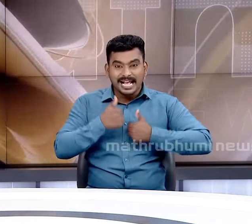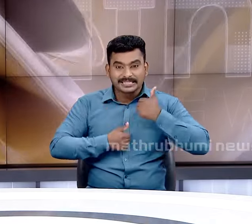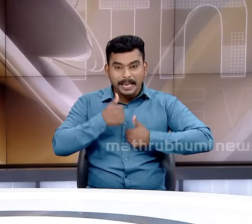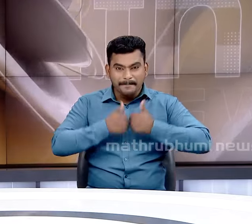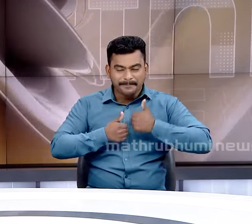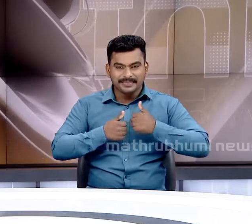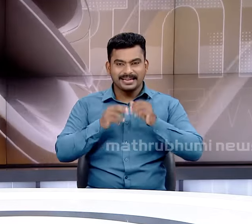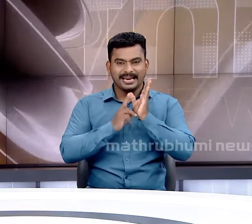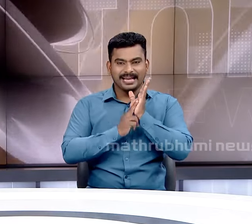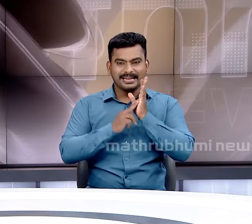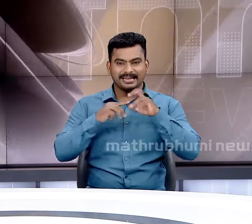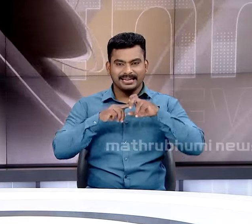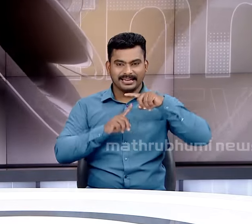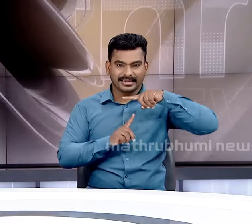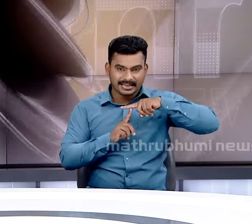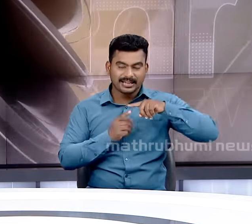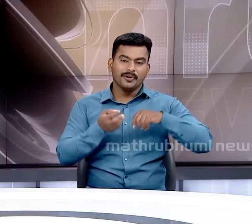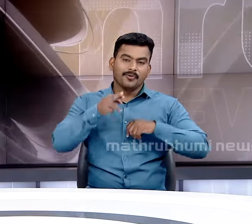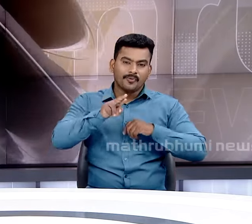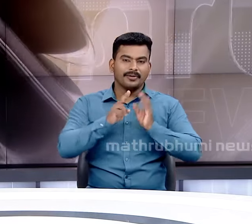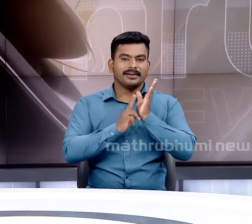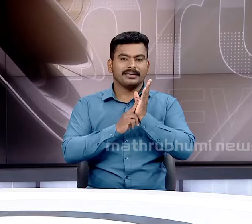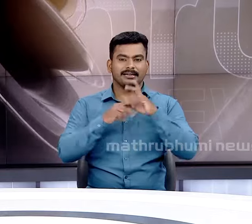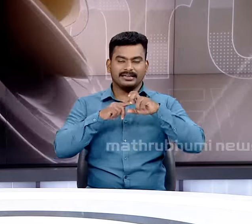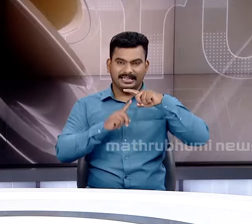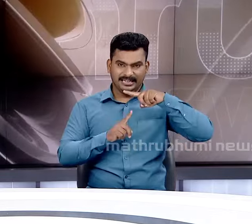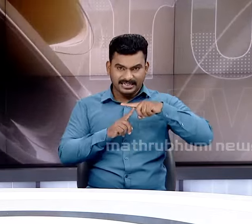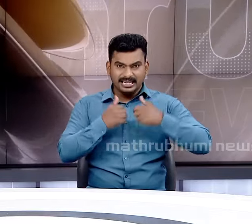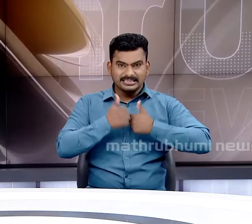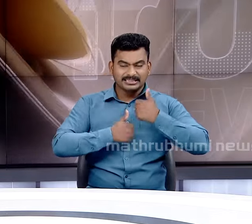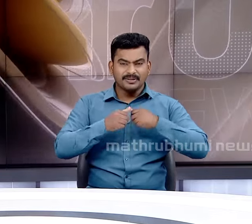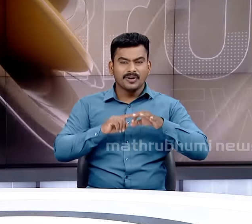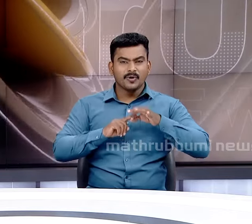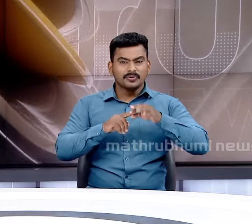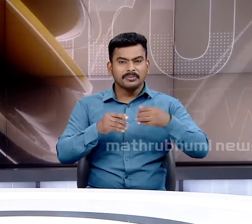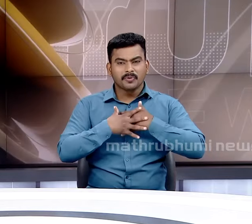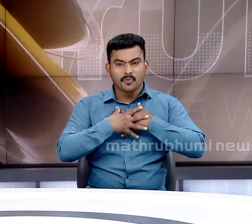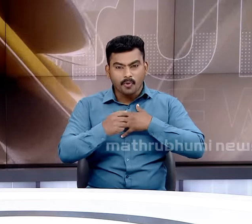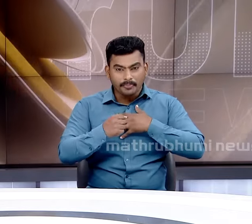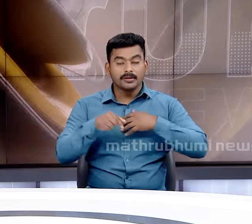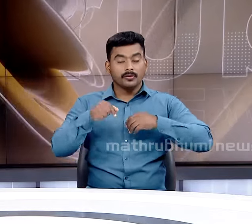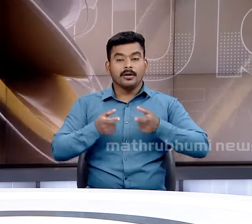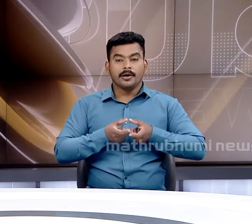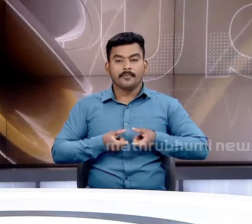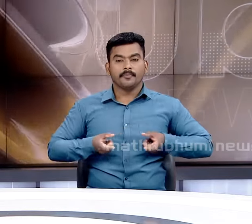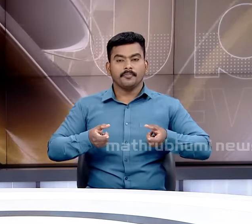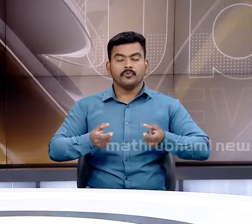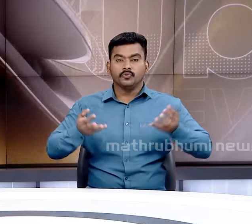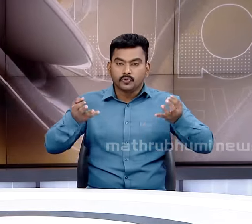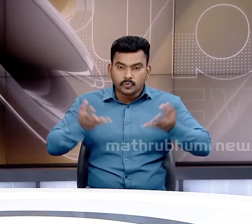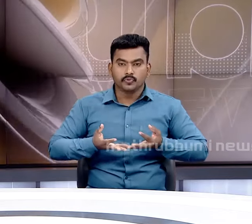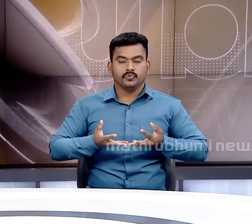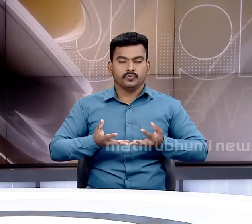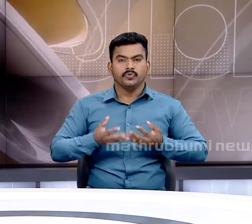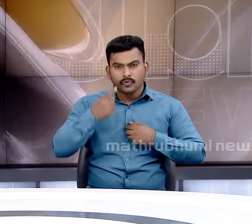പരീക്ഷാ നടത്തിപ്പിനായി ഏഴംഗ സമിതിയെ കേന്ദ്ര സർക്കാർ നിയമിച്ചു. മലയാളിയും മുൻ ISO ചെയർമാനുമായ കെ രാധാകൃഷ്ണൻ അടക്കമുള്ളവരെയാണ് സമിതിയിൽ ഉൾപ്പെടുത്തിയിരിക്കുന്നത്. അനൂപ്